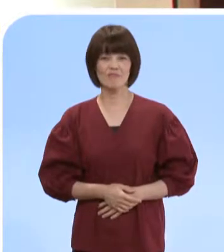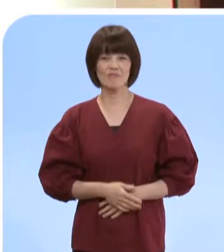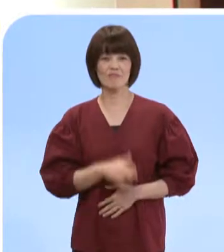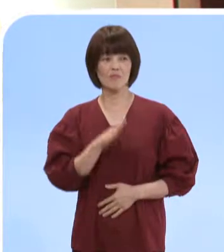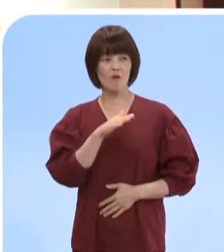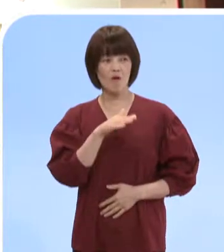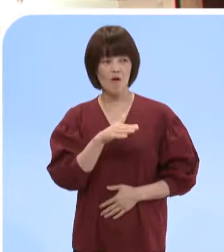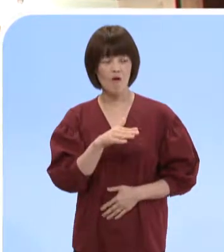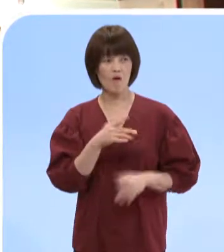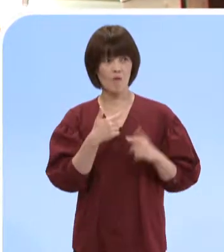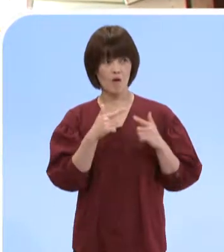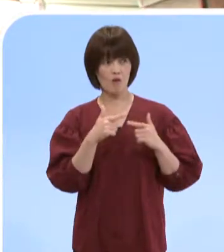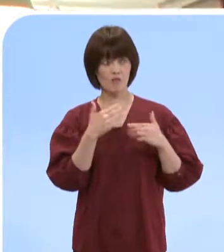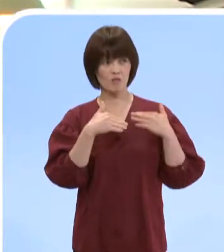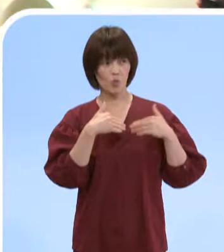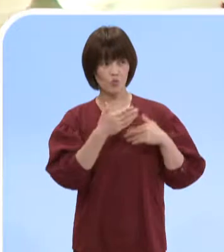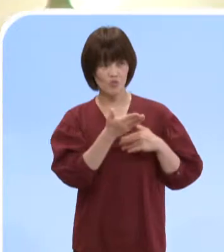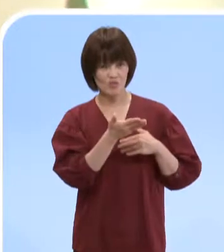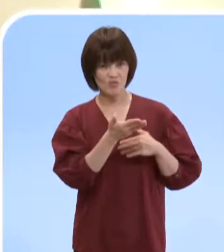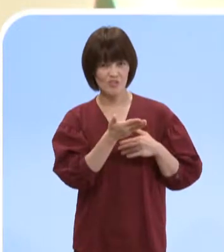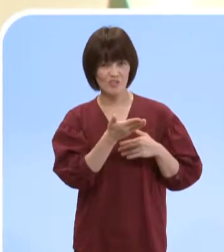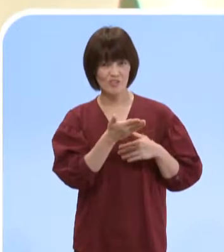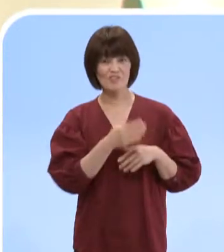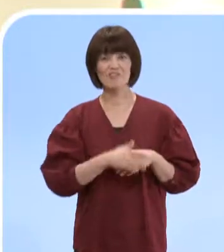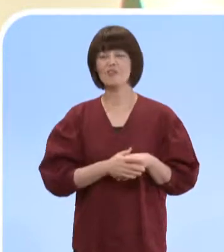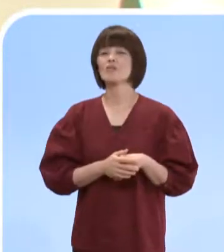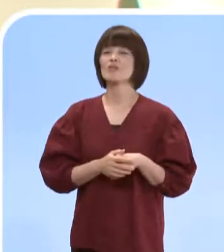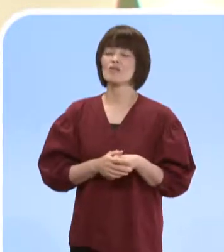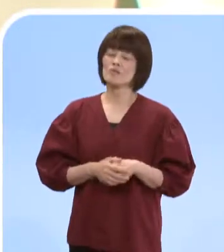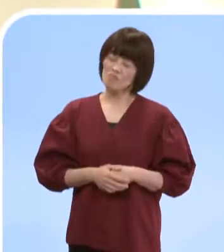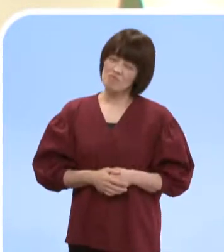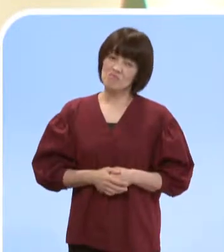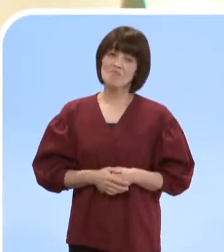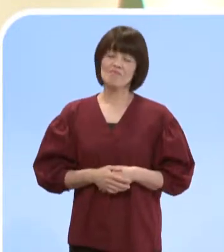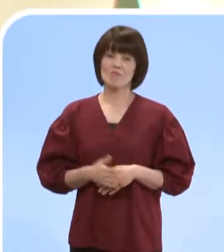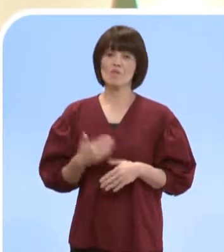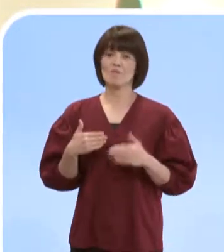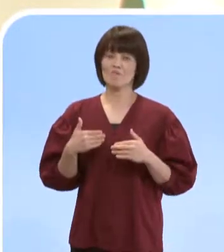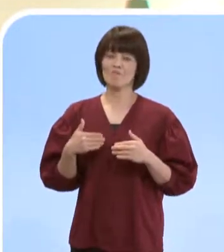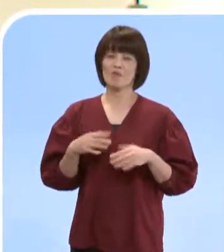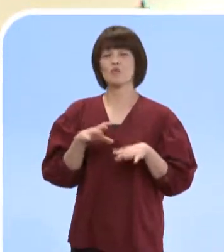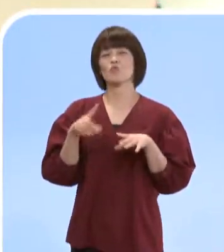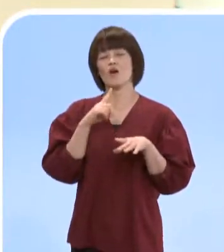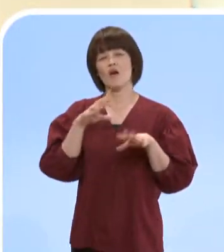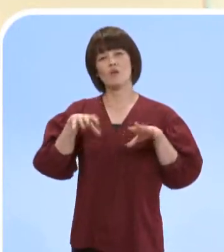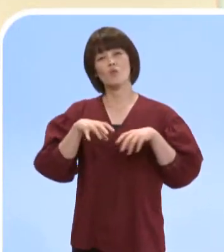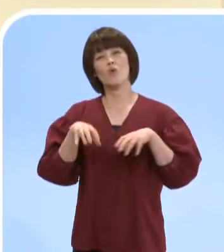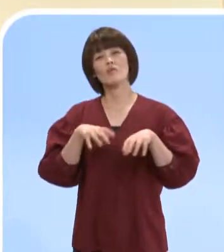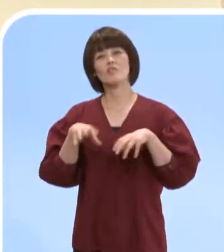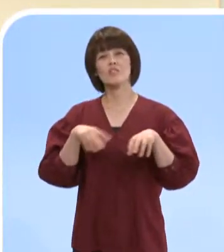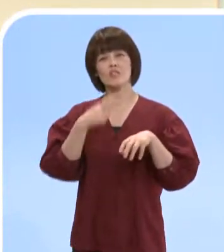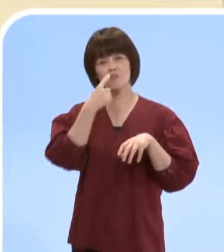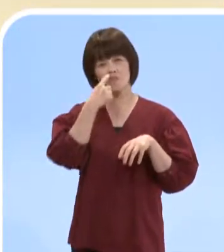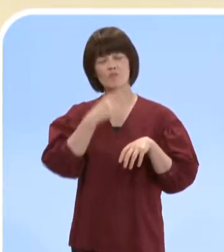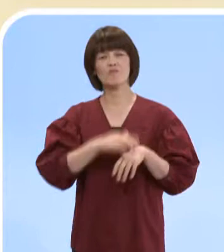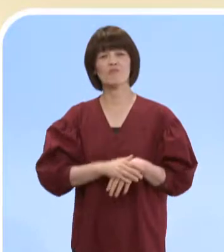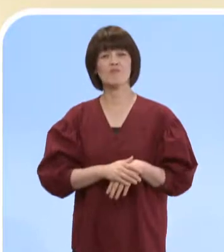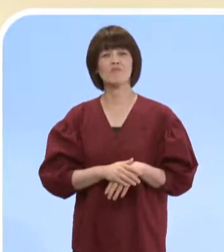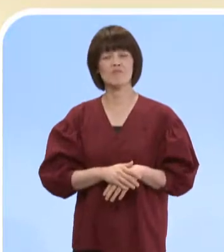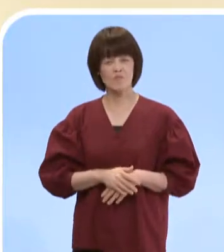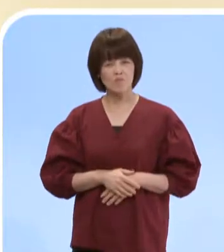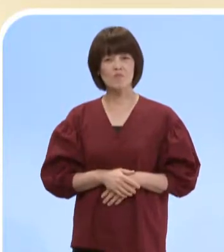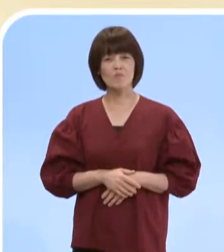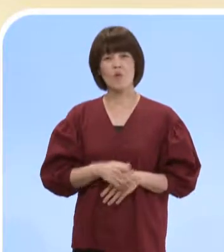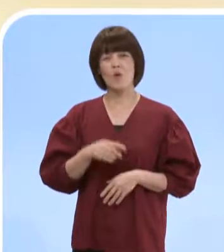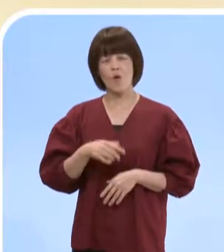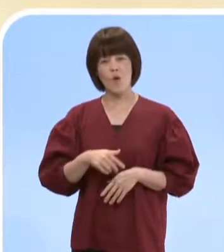日々の生活、高橋さん楽しいですか。 あ、もうなんかそうですね、まあ、忙しいですけどね、 忙しい、 うん、忙しい、なんや